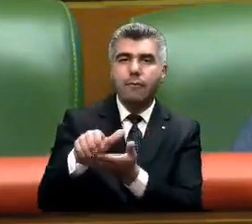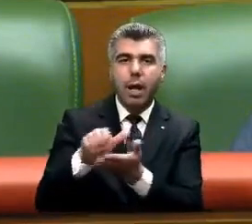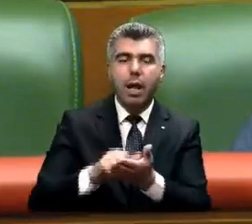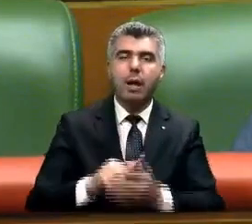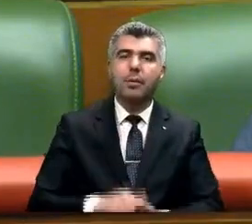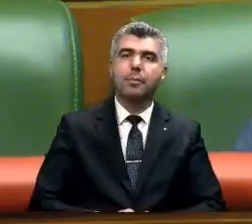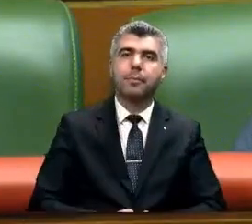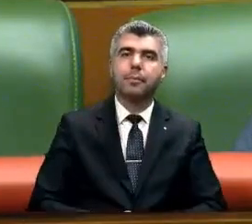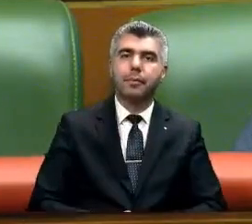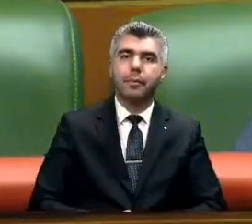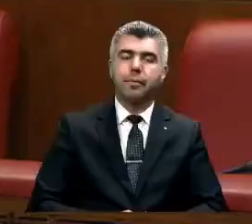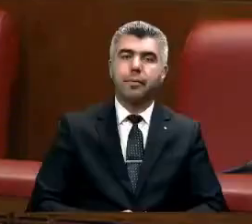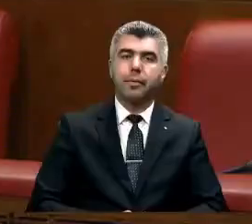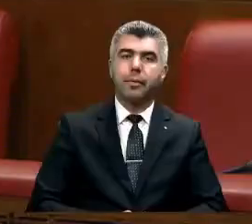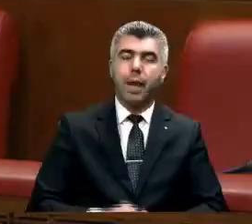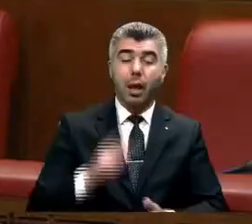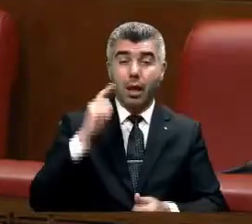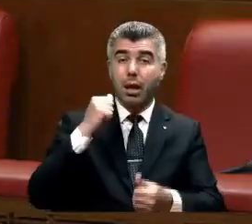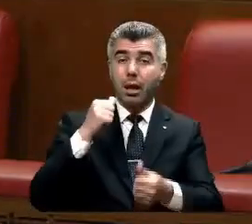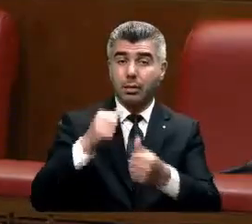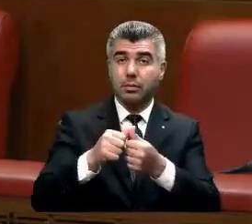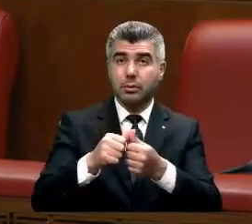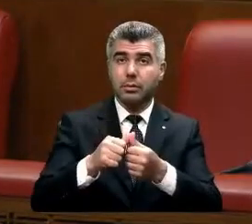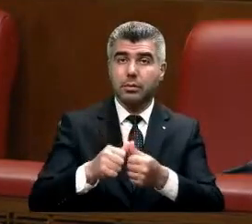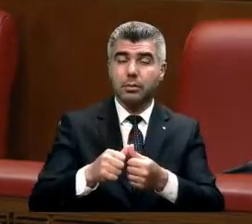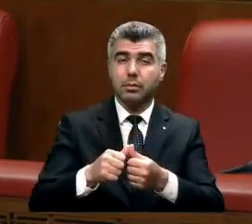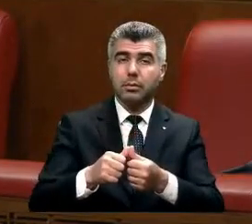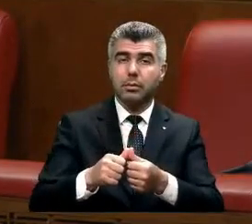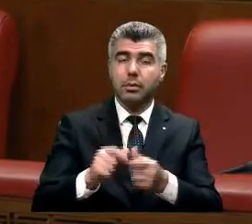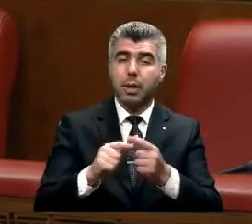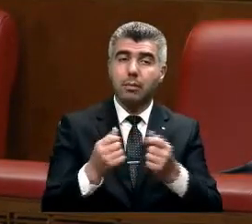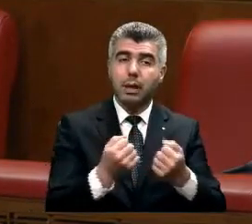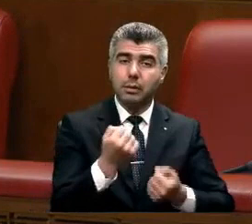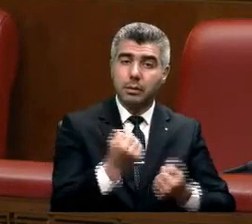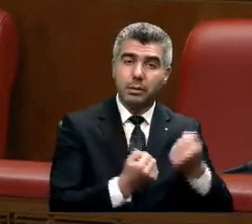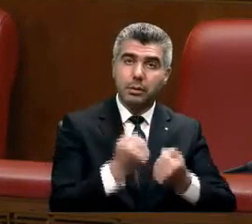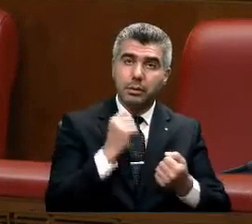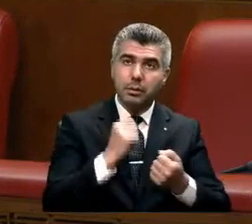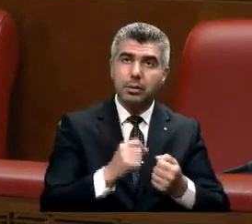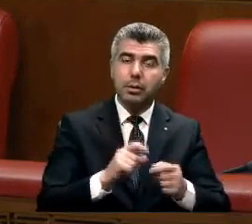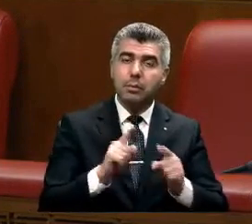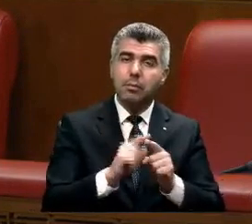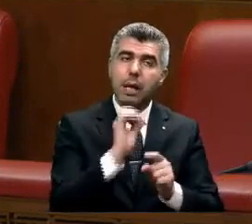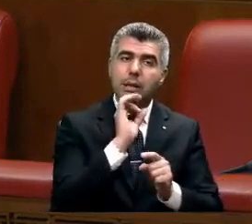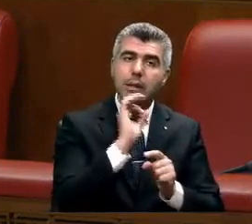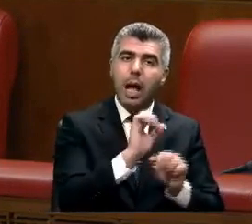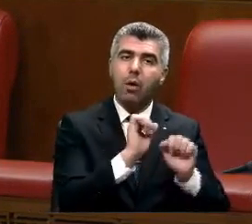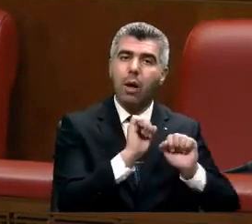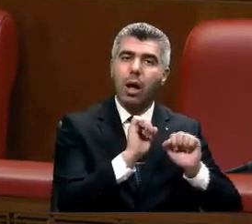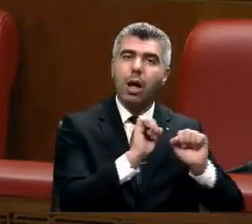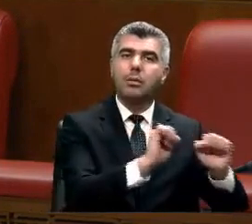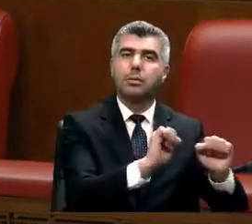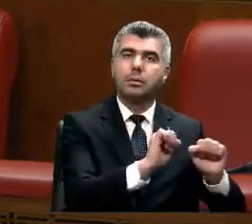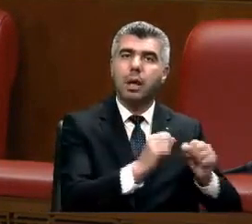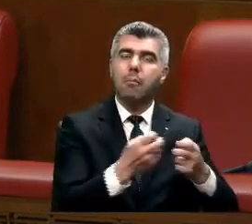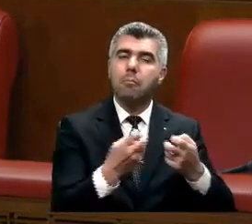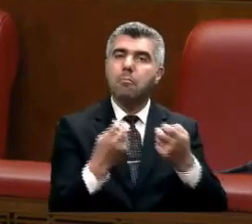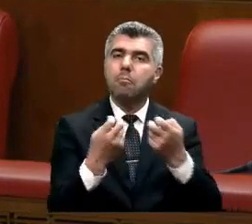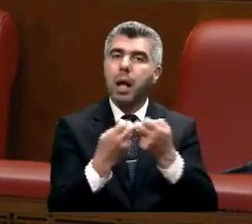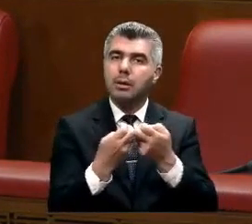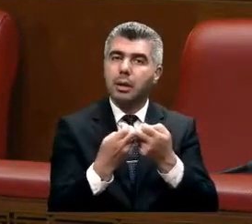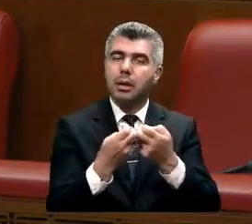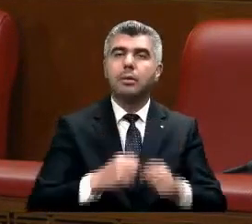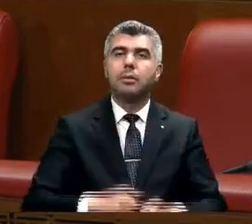يجب التذكير ان هذا النقل هو نقل طبع خصوصي مثل ما هو